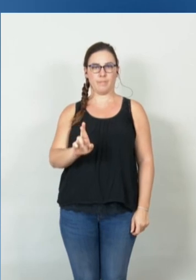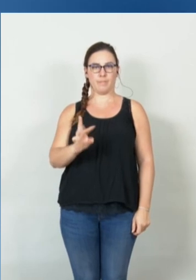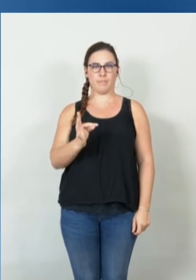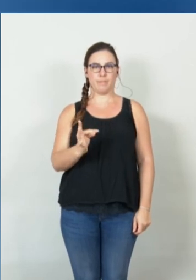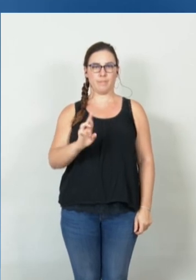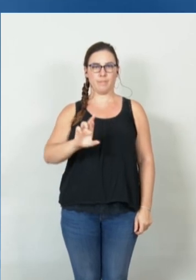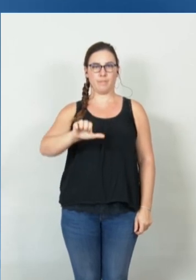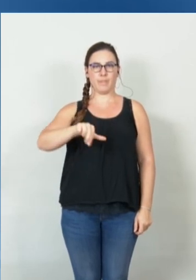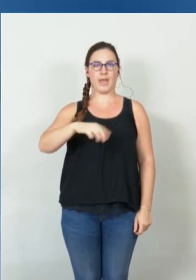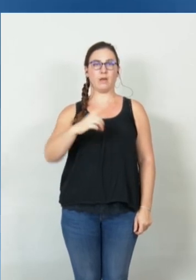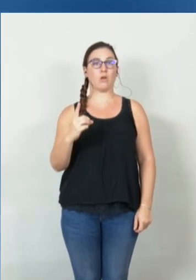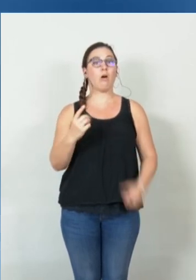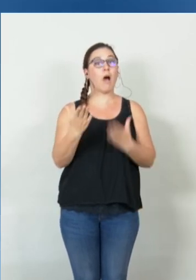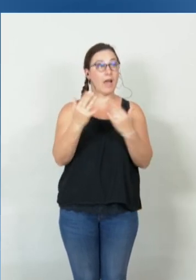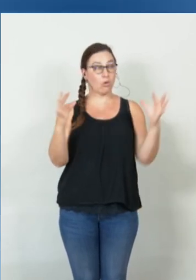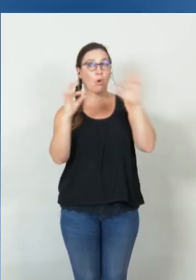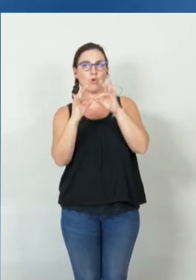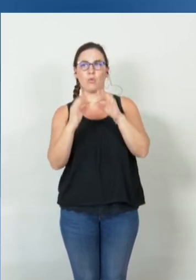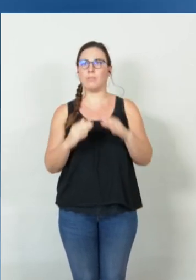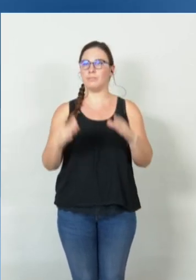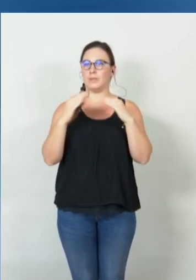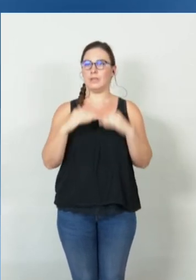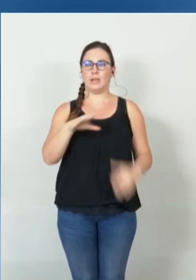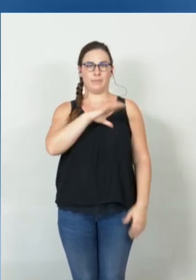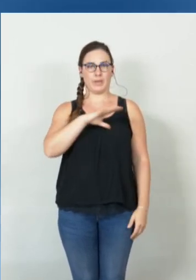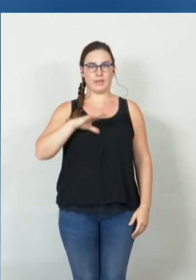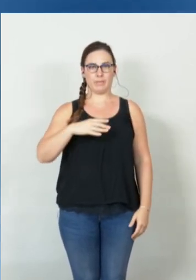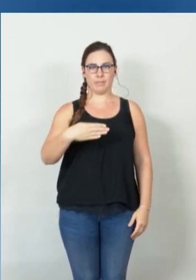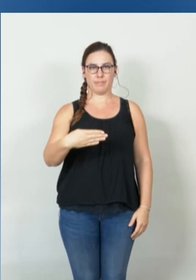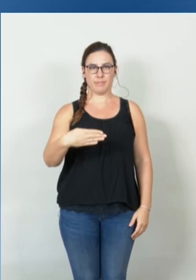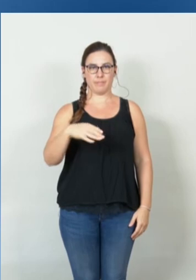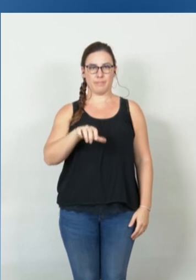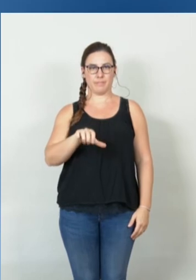à Emmanuel carreau pour le pour la séance cap de pont Kera